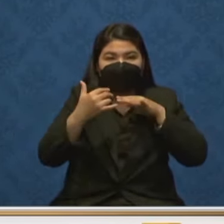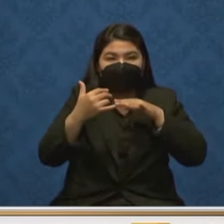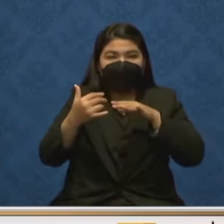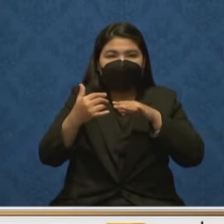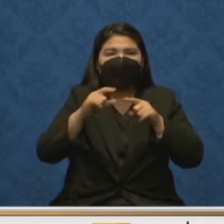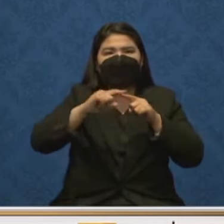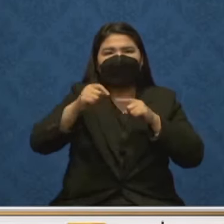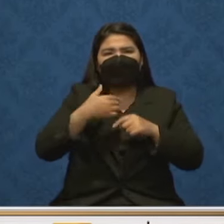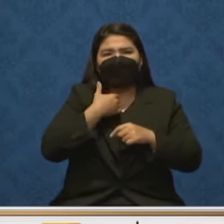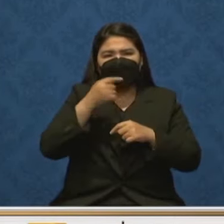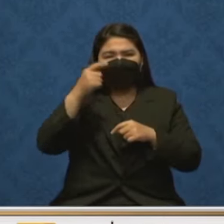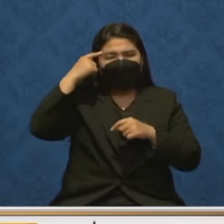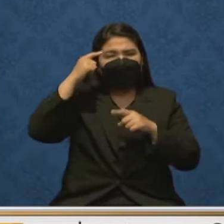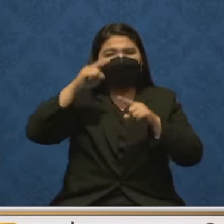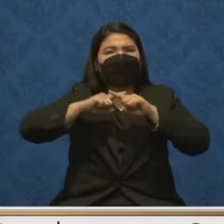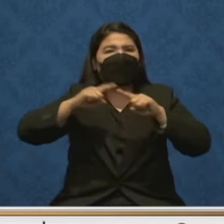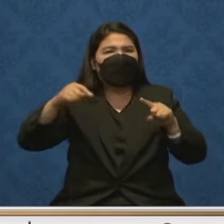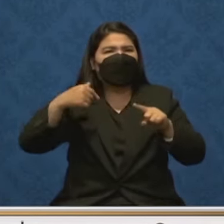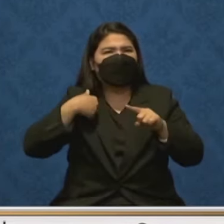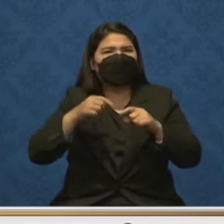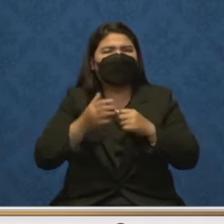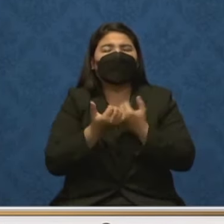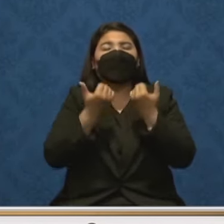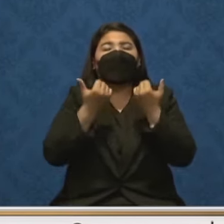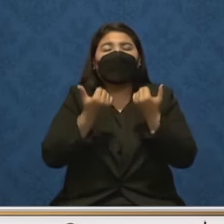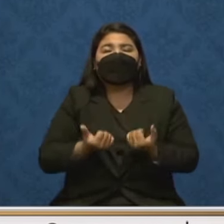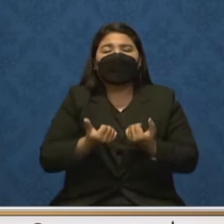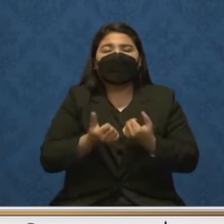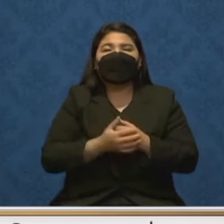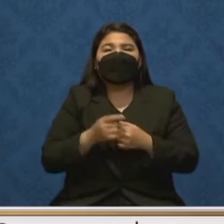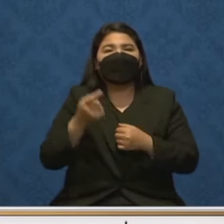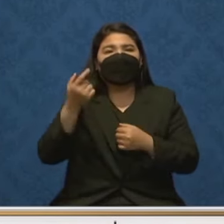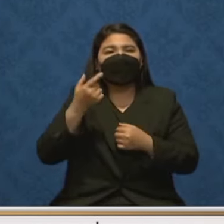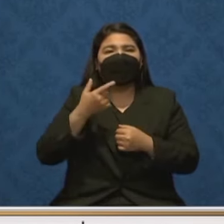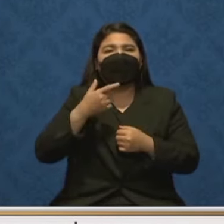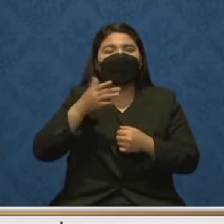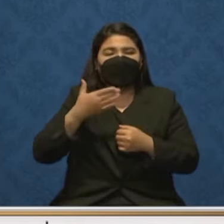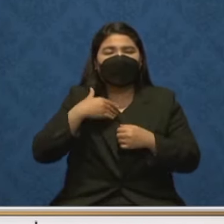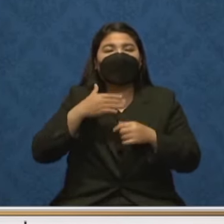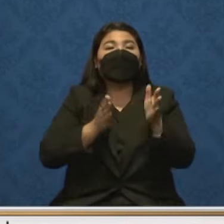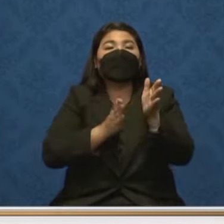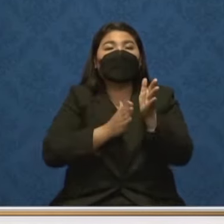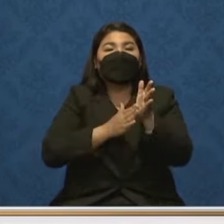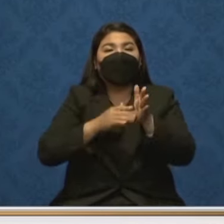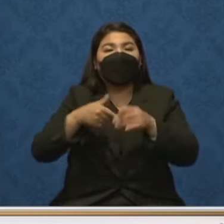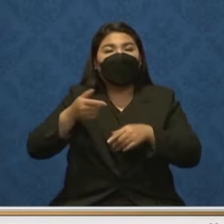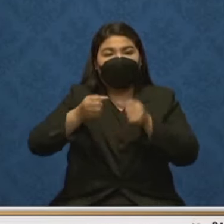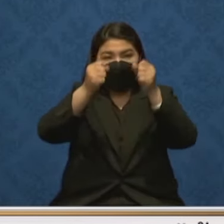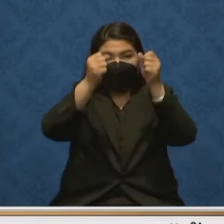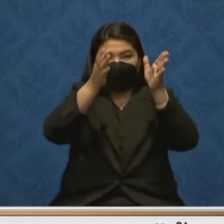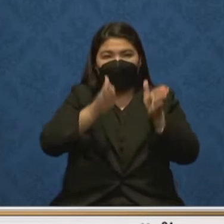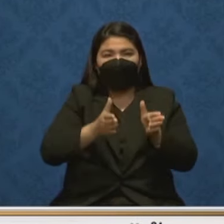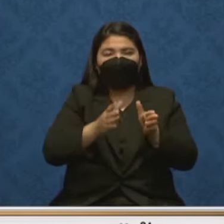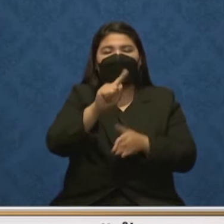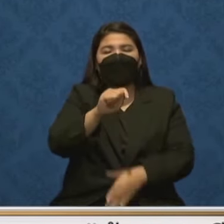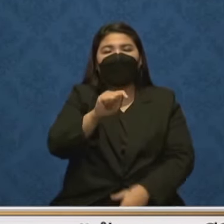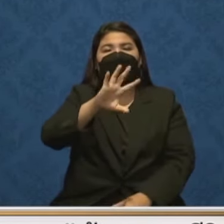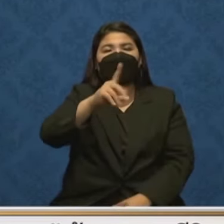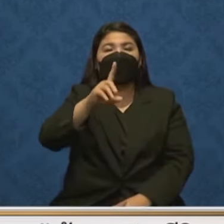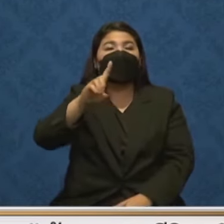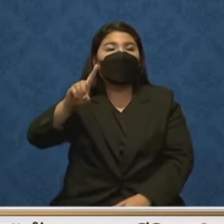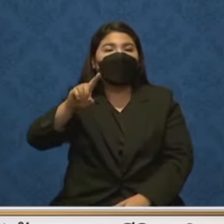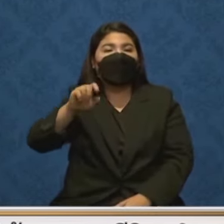แดนก็มีบริบทที่ต่างกันไปแล้วโดยสิ้นเชิงดิฉันเคยชื่นชมค่ะผลงานครูตชดนะคะของตำรวจตะเวนชายแดน